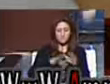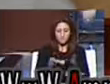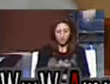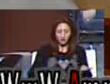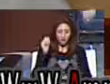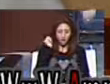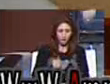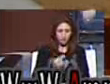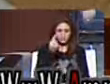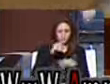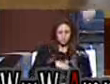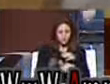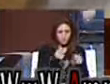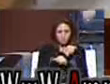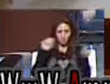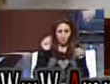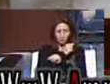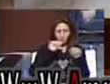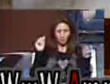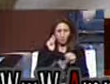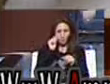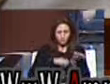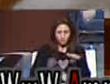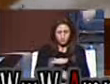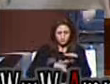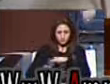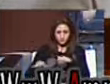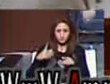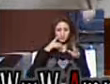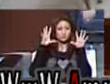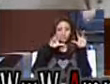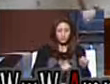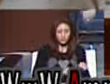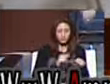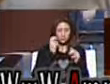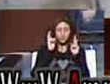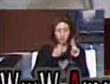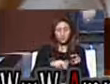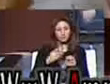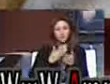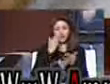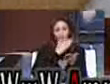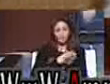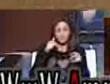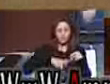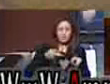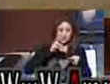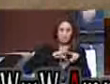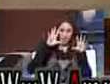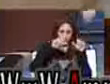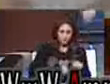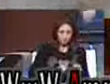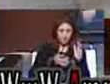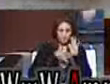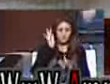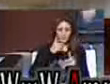في هذا التوقيت. انا بتكلم عن الشهر اللي فات غير النهارده، وهذا يدل على مدى المواجهه التي تحدث حاليا ما بين الشرطه ومهربي